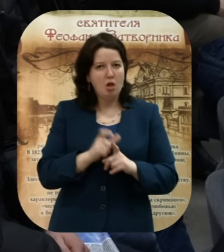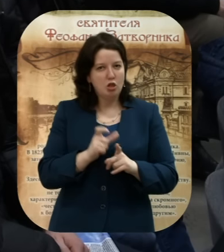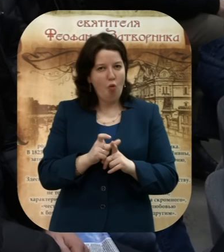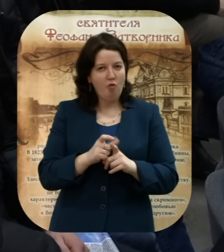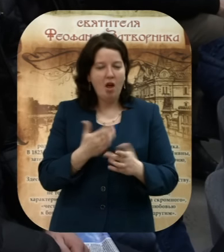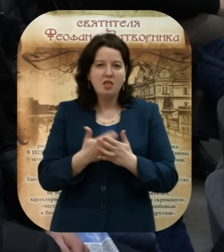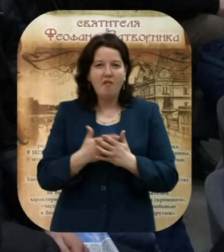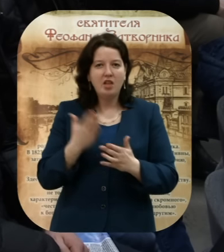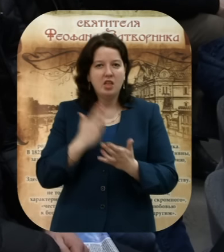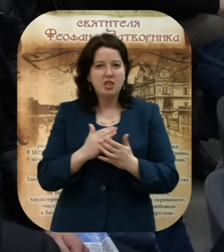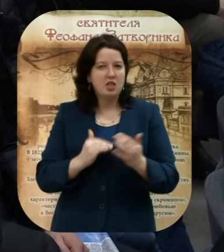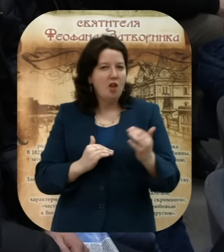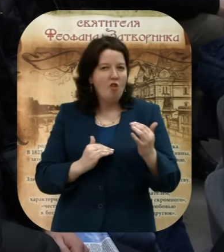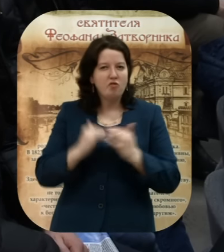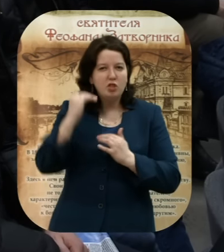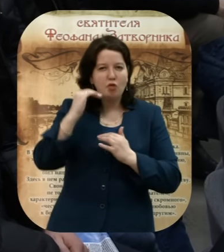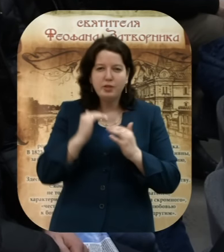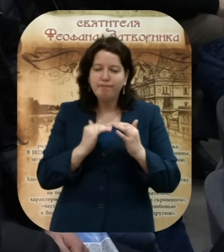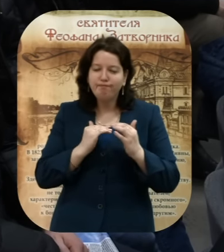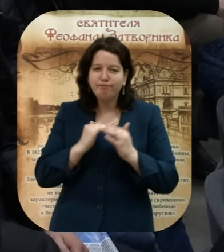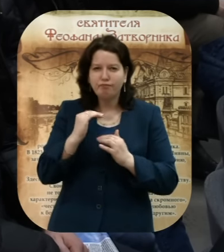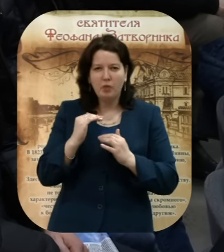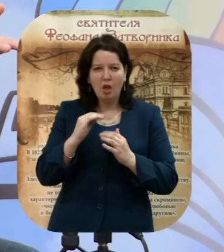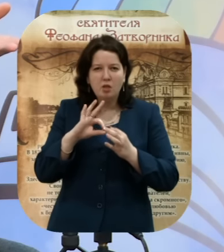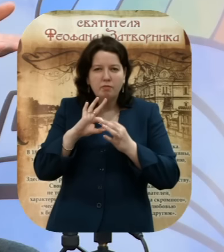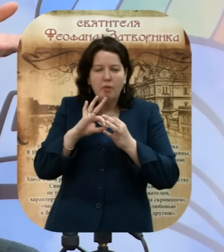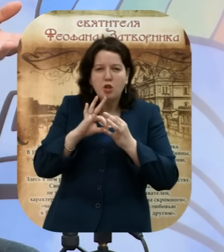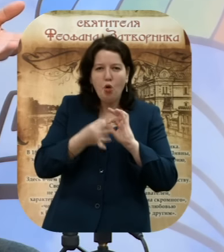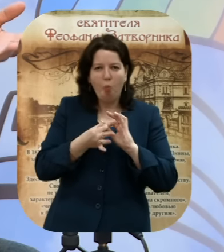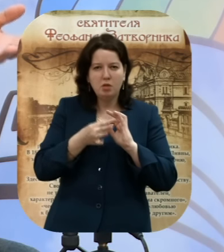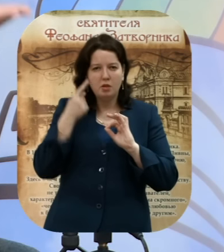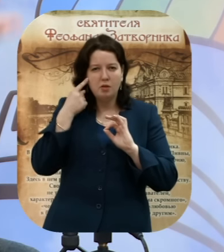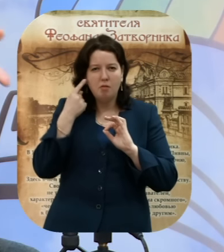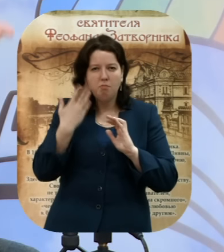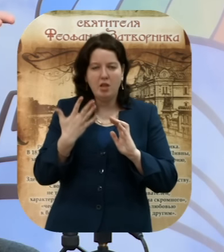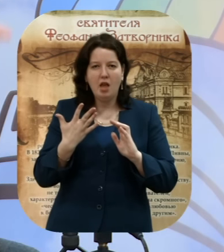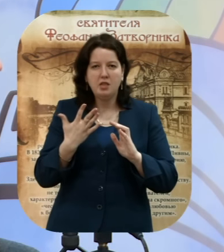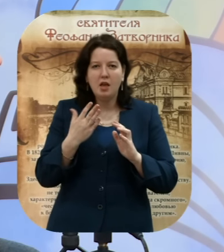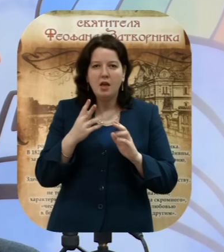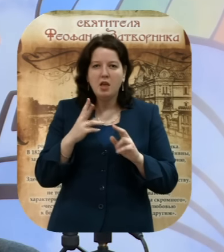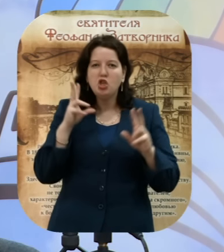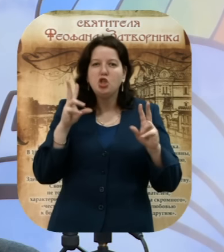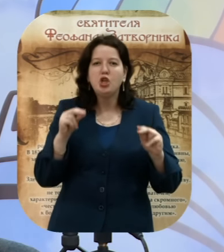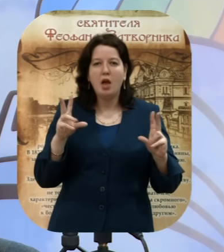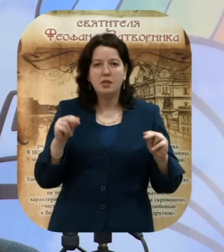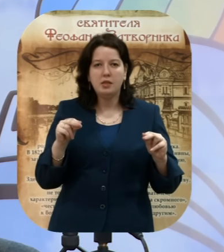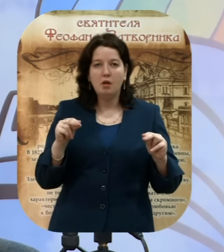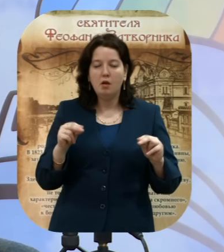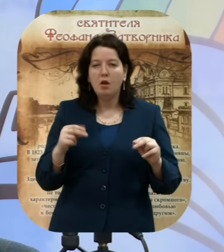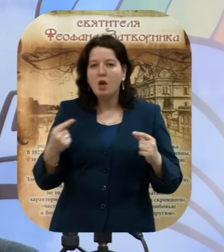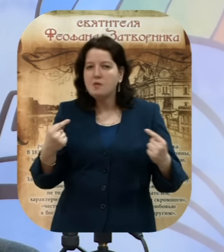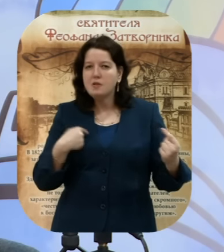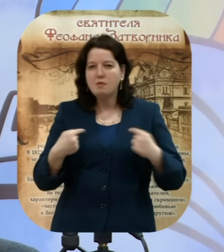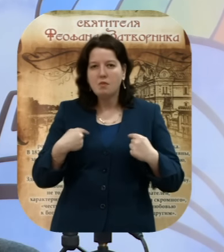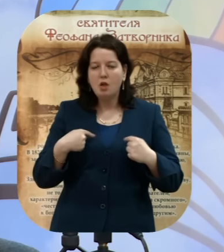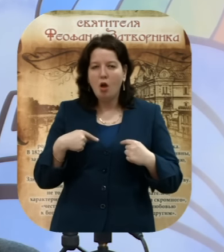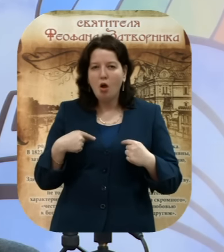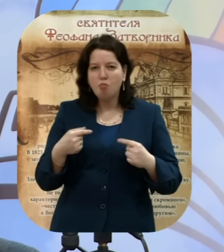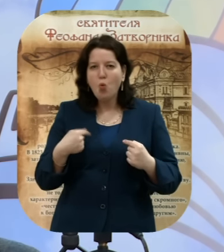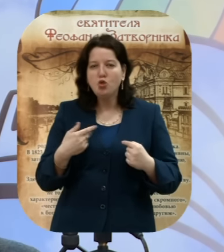более высокие понятия, чем просто это счастье. Страсти мучают, да. И